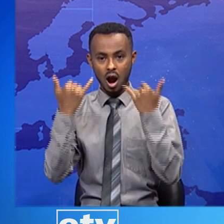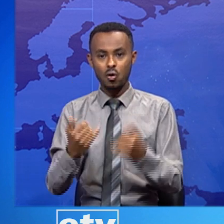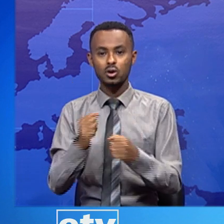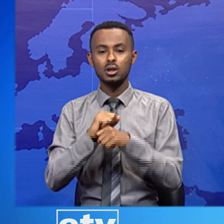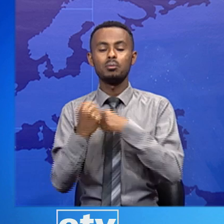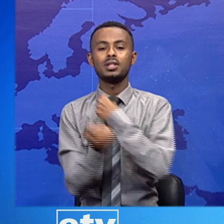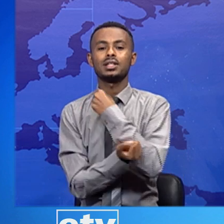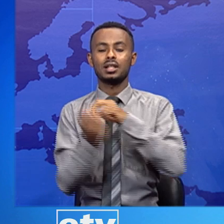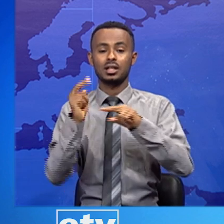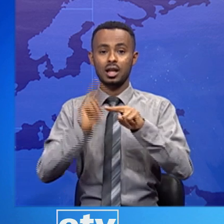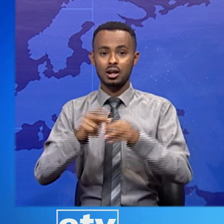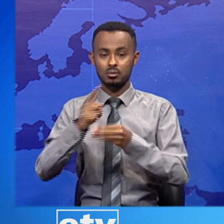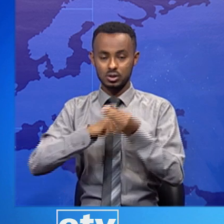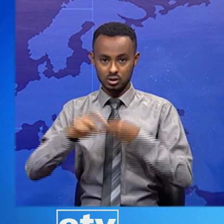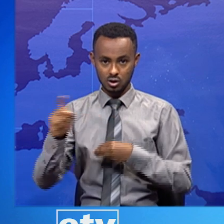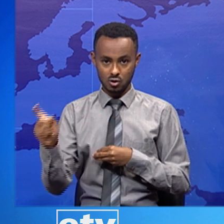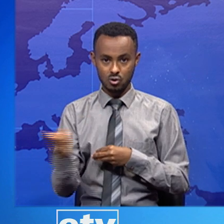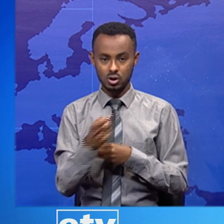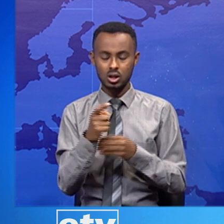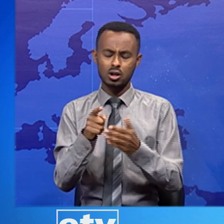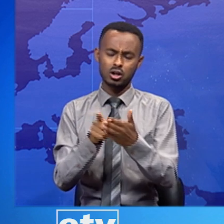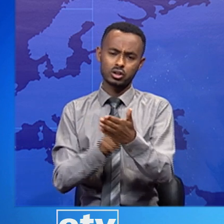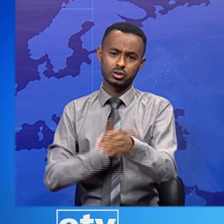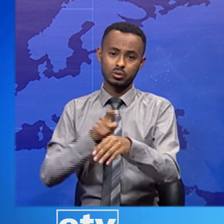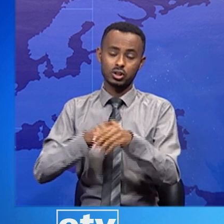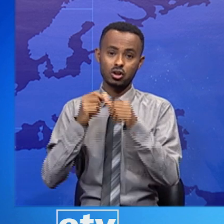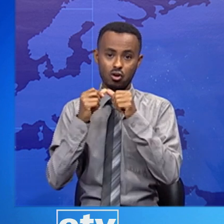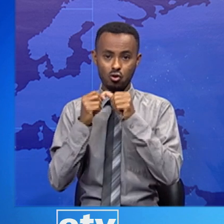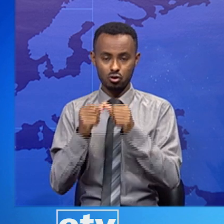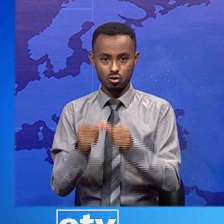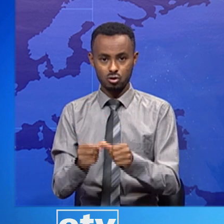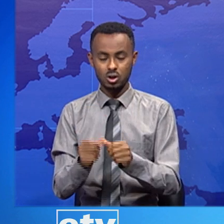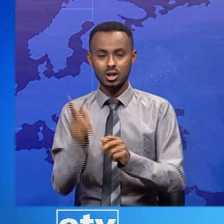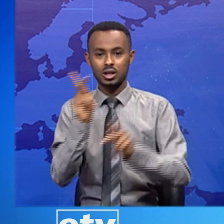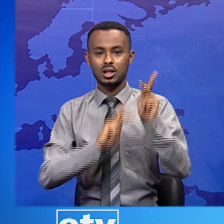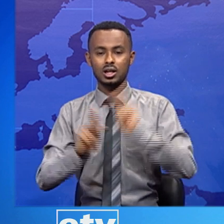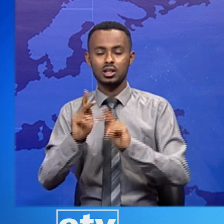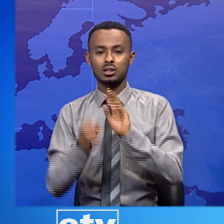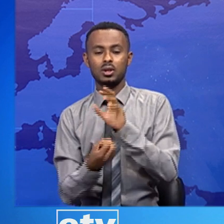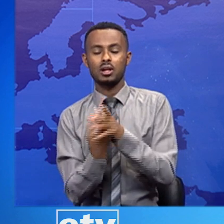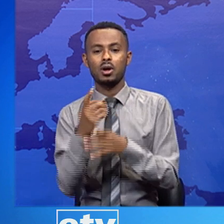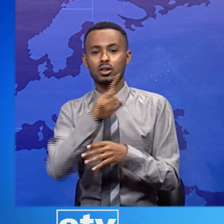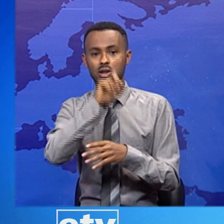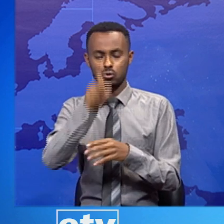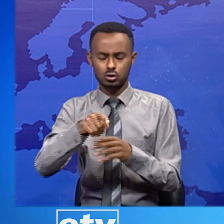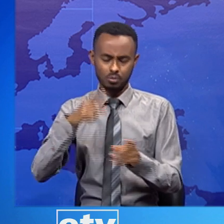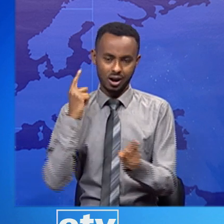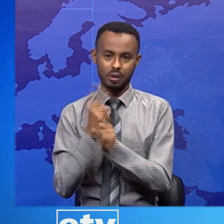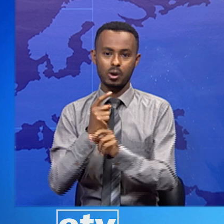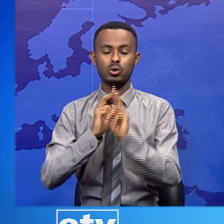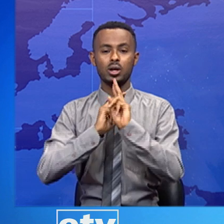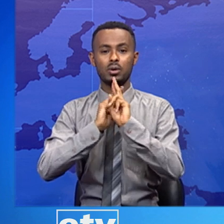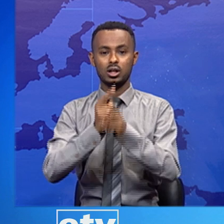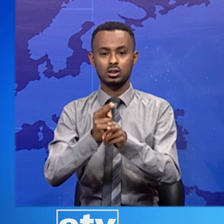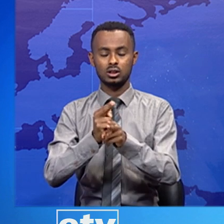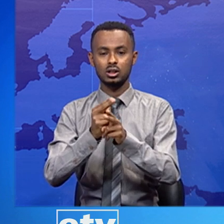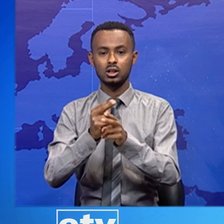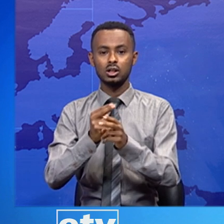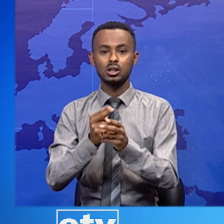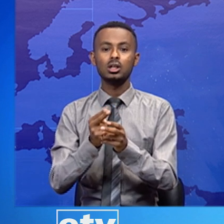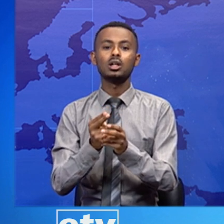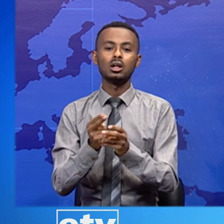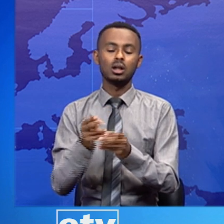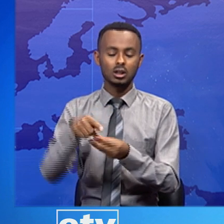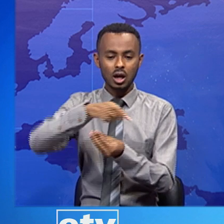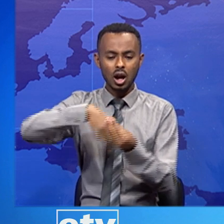መሰረት እየተጣለ ረዥም ጊዜ የቆዩ የህዝብ የልማት ጥያቄዎችንም በአግባቡ እየመለስን ቀጠናውን